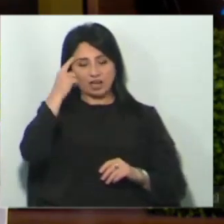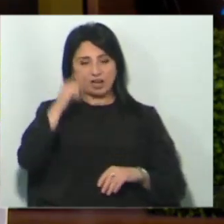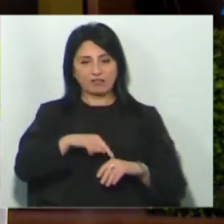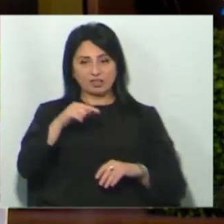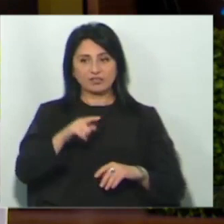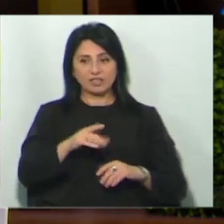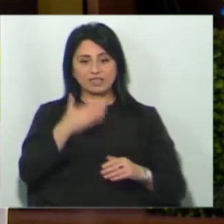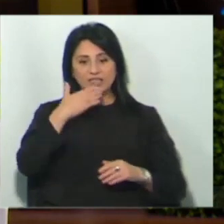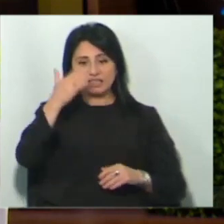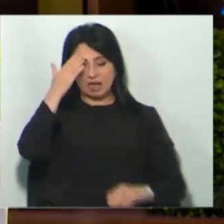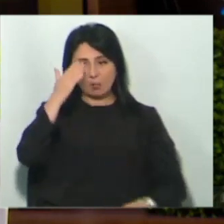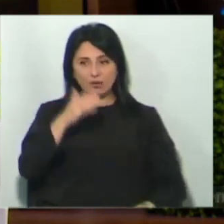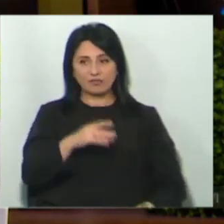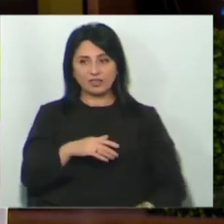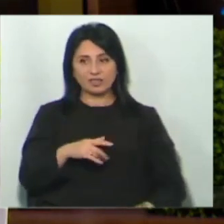გავითავისეთ ის, რომ ზაფხულში